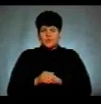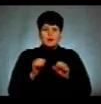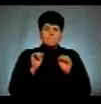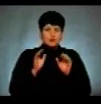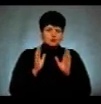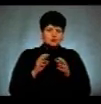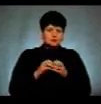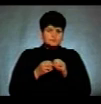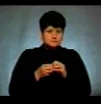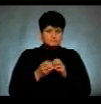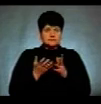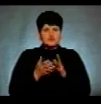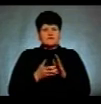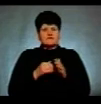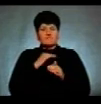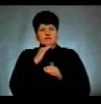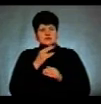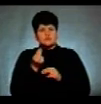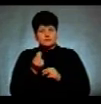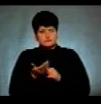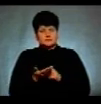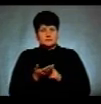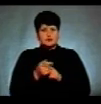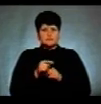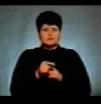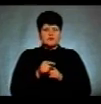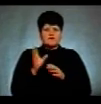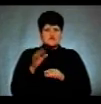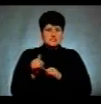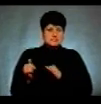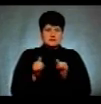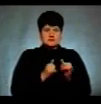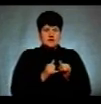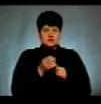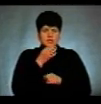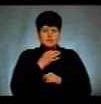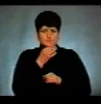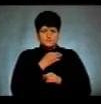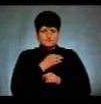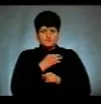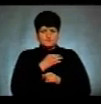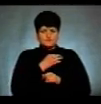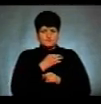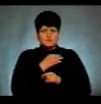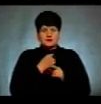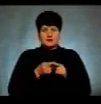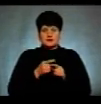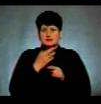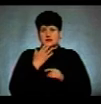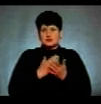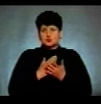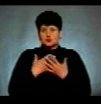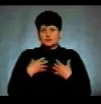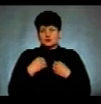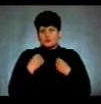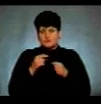якісь перебої, чи вистачить нам взагалі коштів, аби всіх забезпечити ліками? Фактично, Національна служба здоров'я,